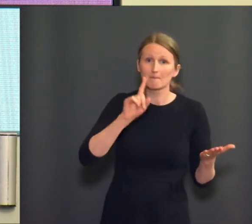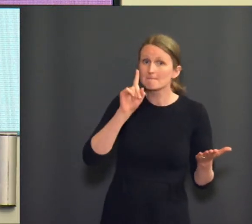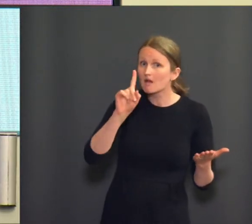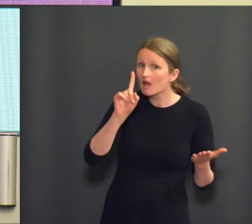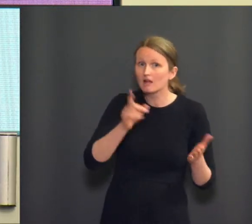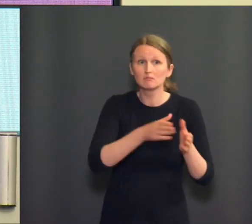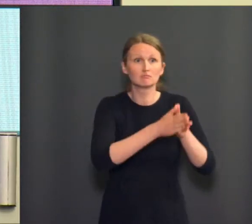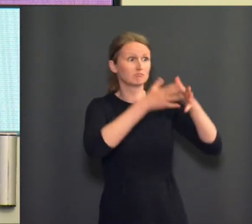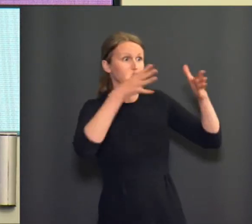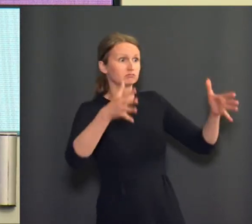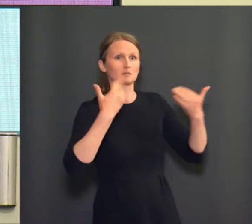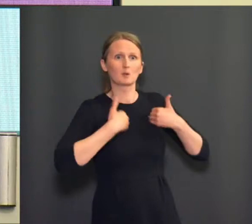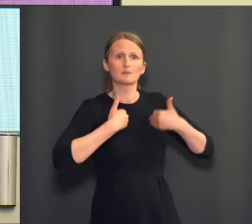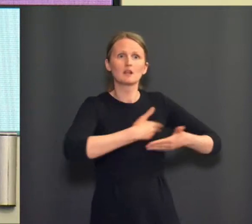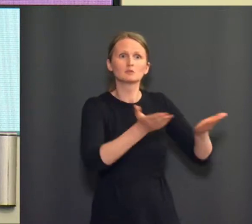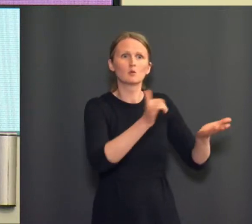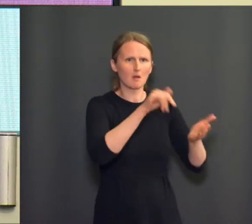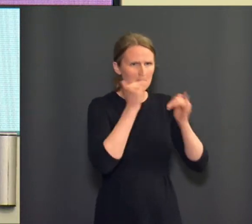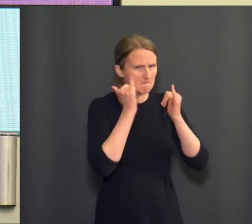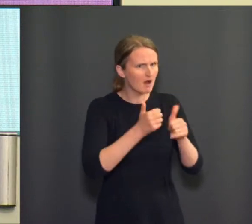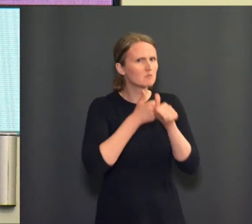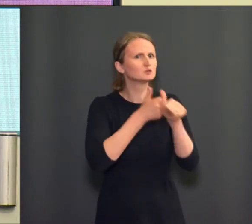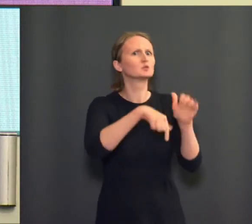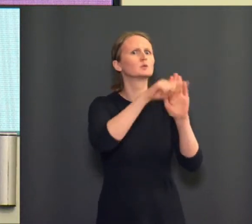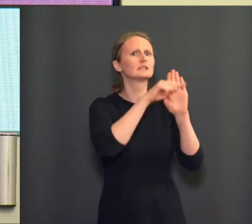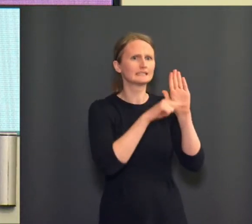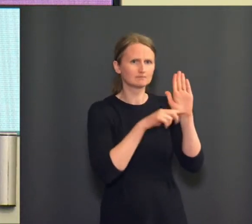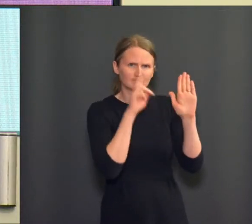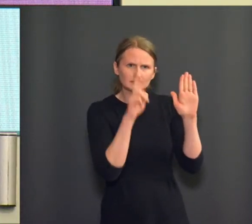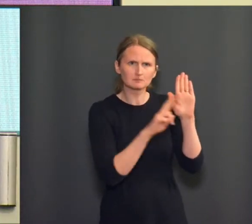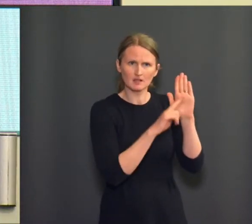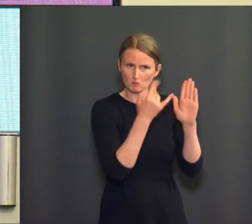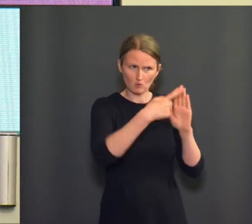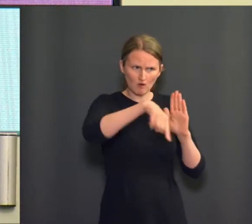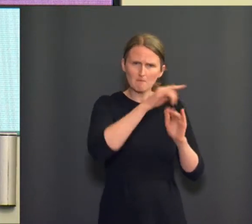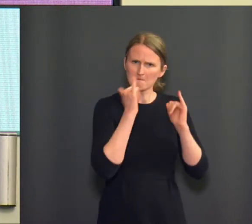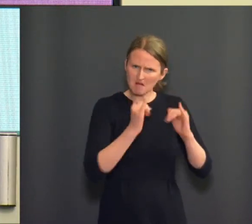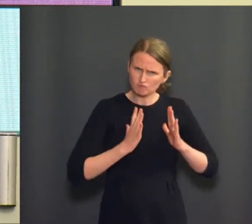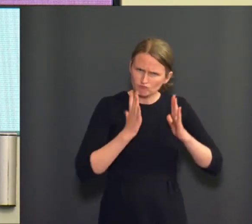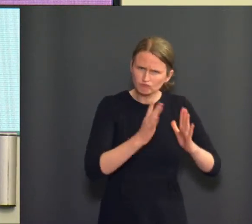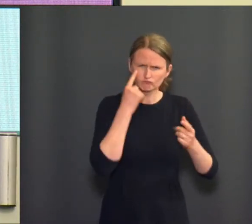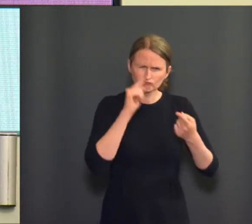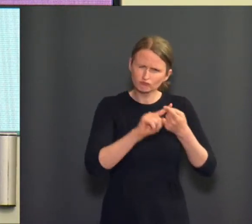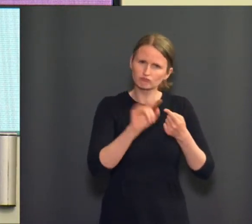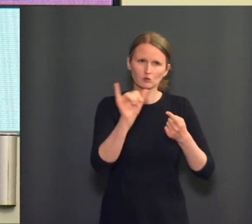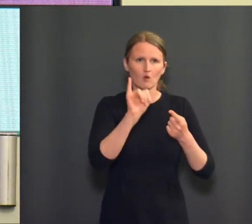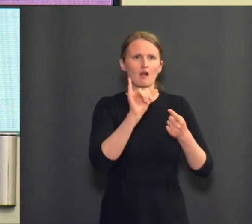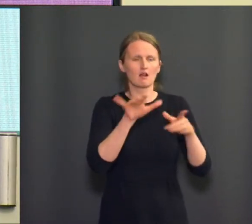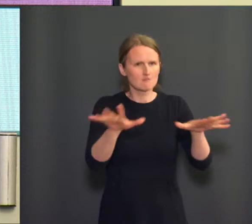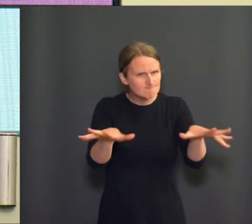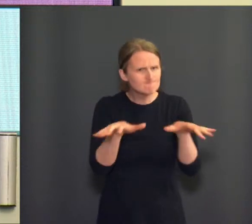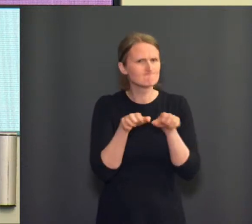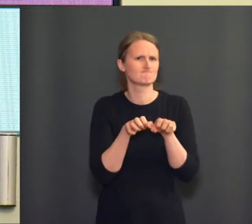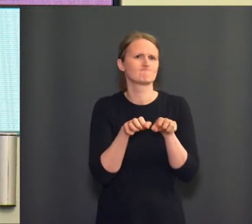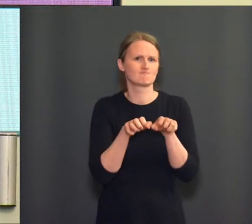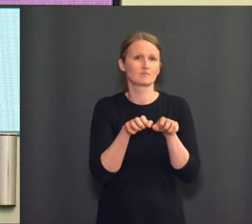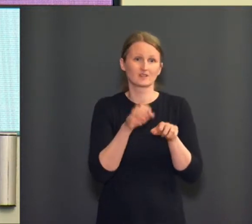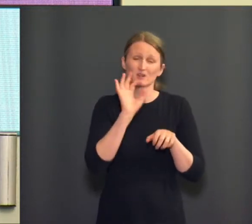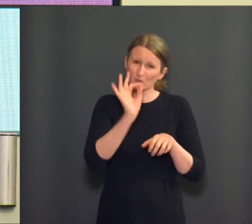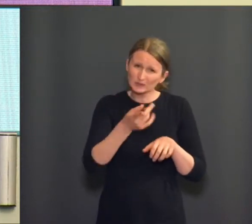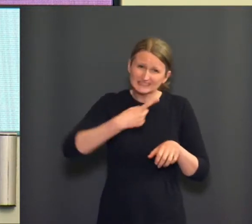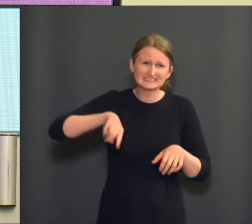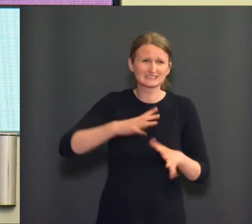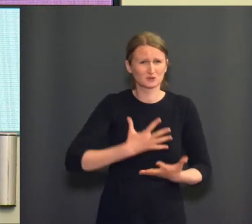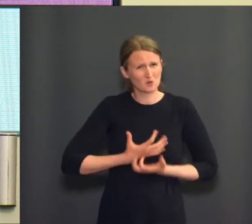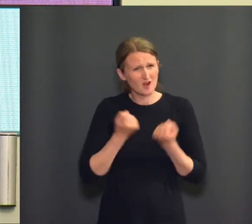protections nécessaires pour diminuer le risque de contamination. C'est encore un effort important à faire, mais c'est un effort qui est nécessaire pour qu'on